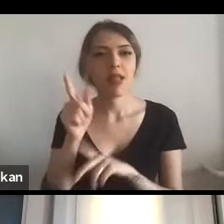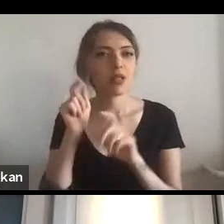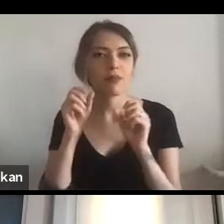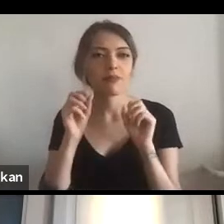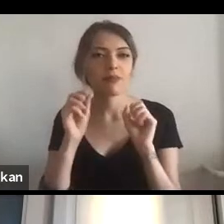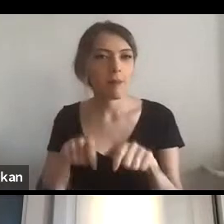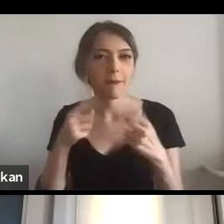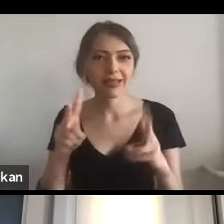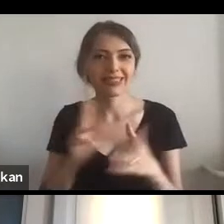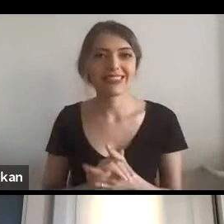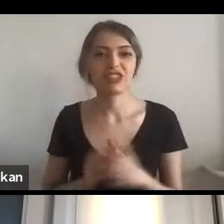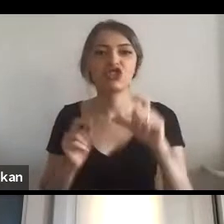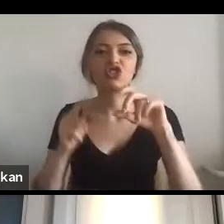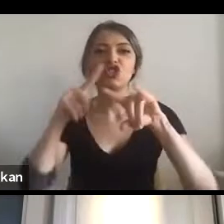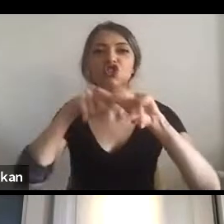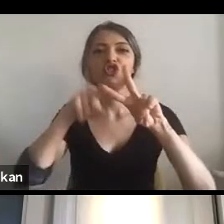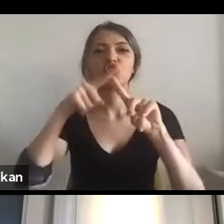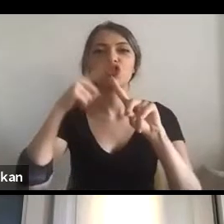olduğu gibi.